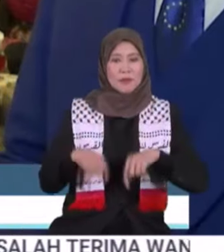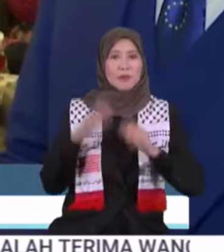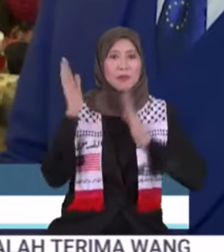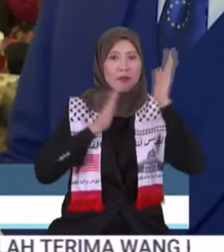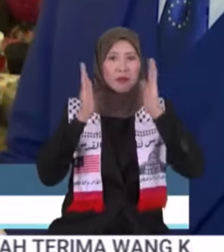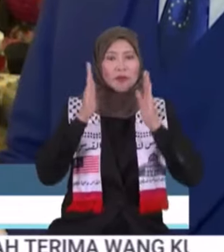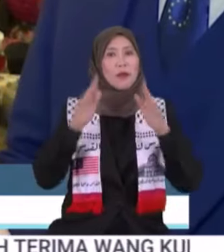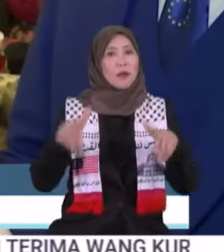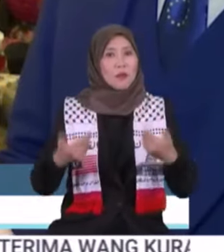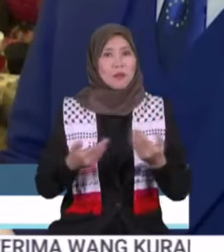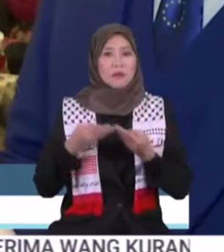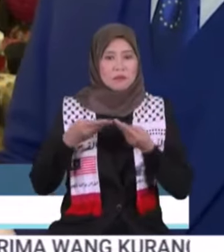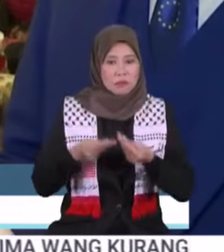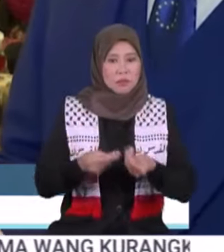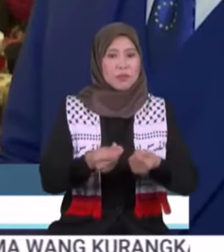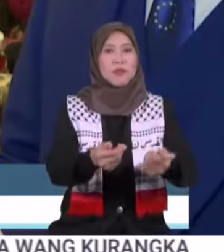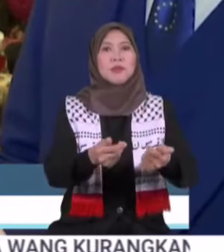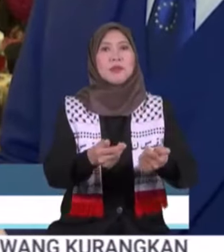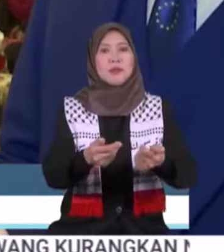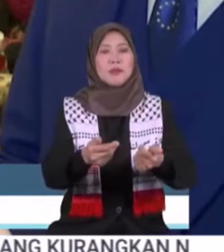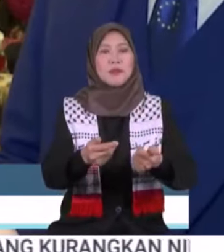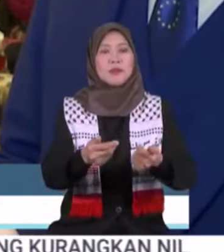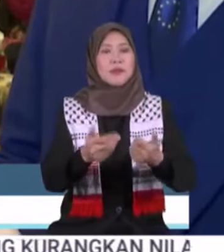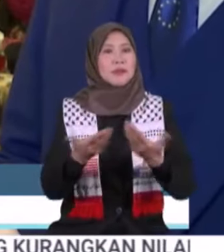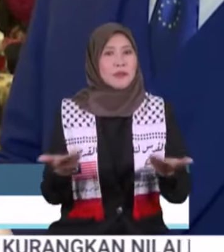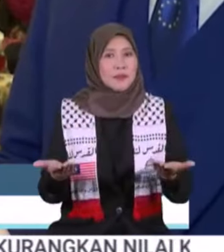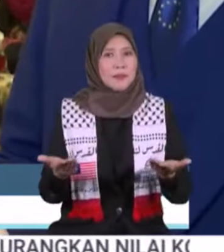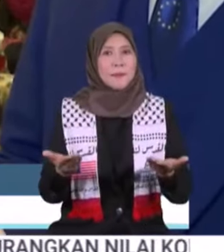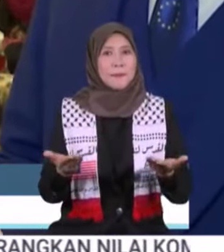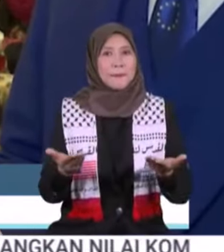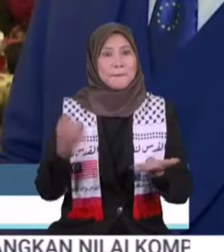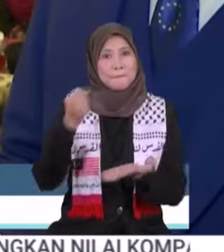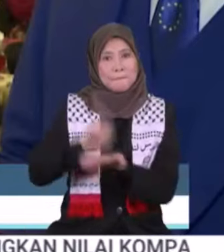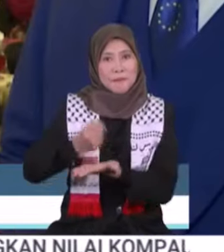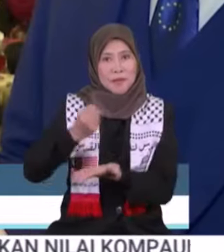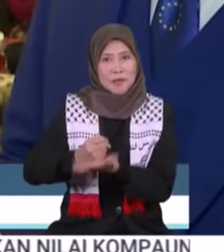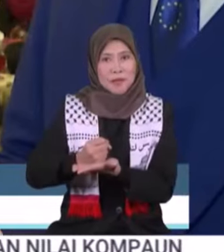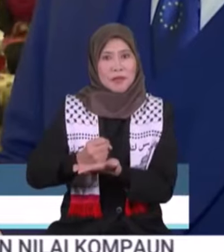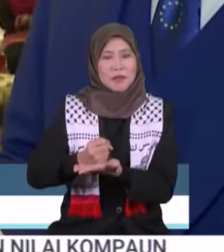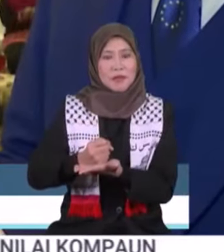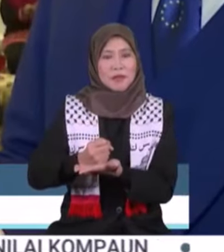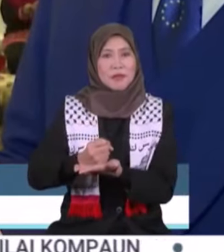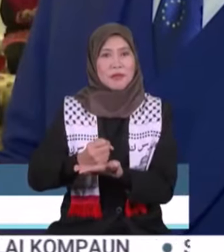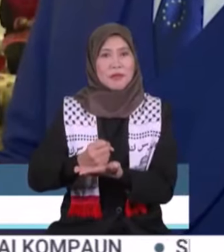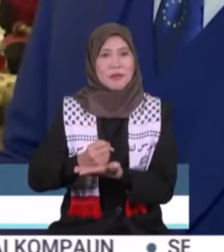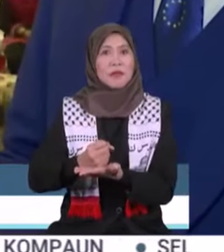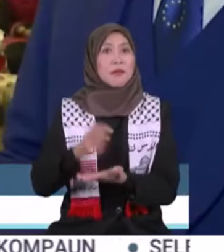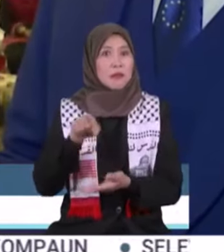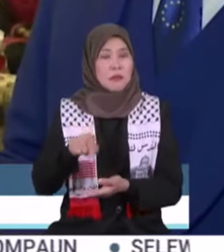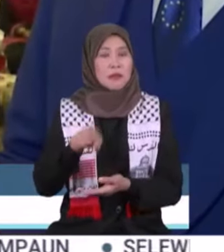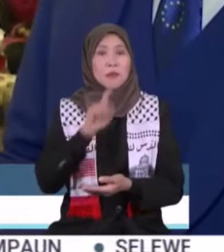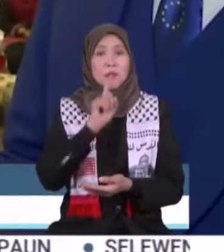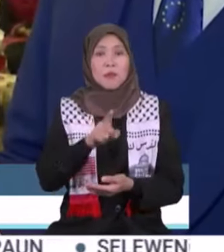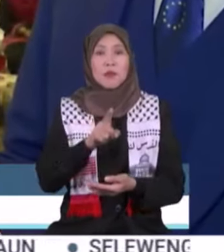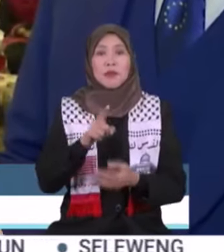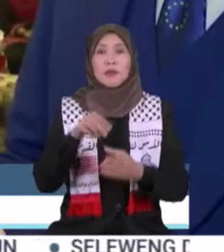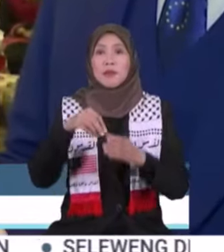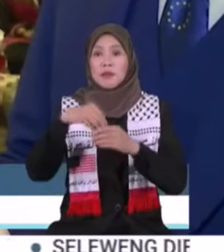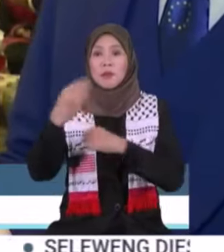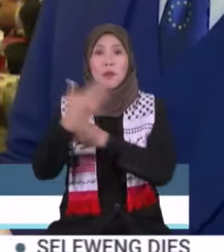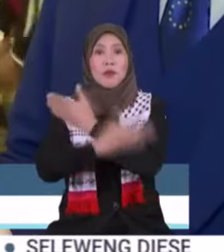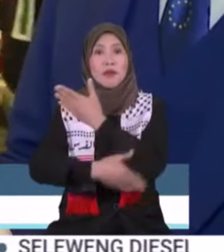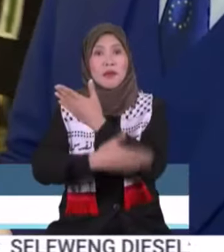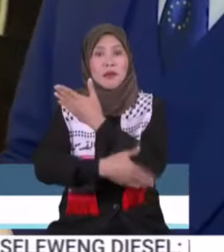Jadi kita mau permudahkan, terutama dari segi immigration. Saya dimaklumkan ada